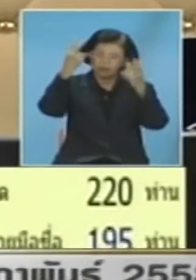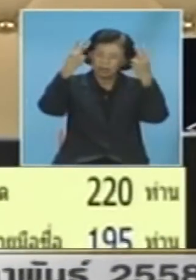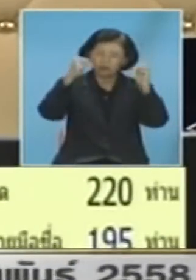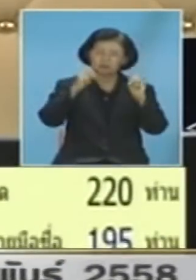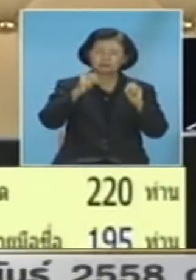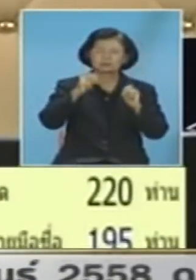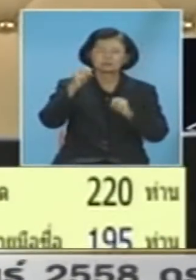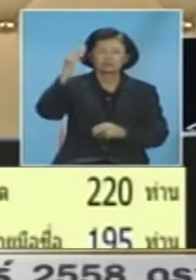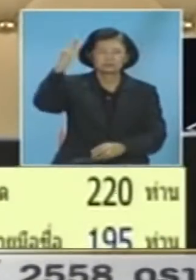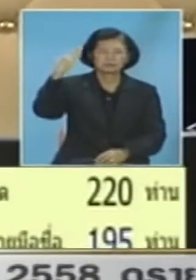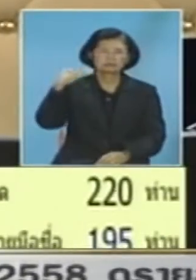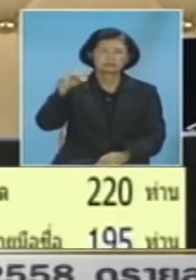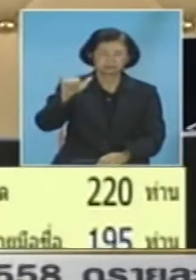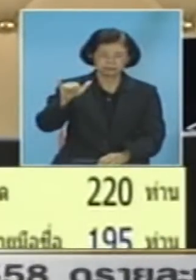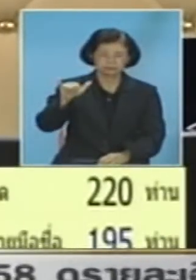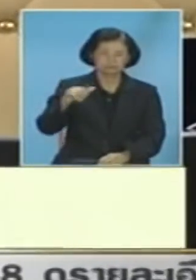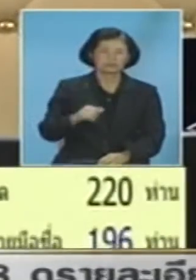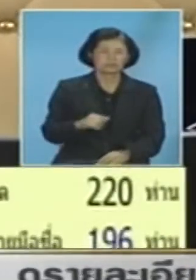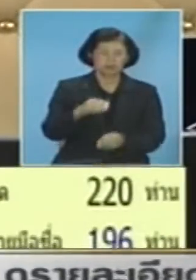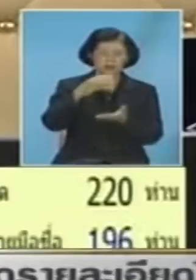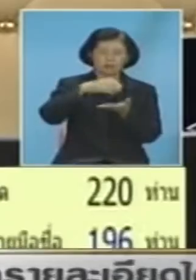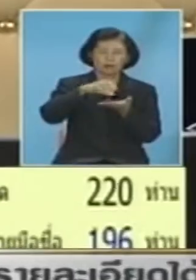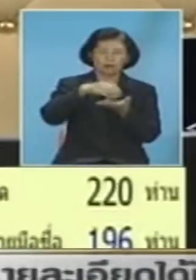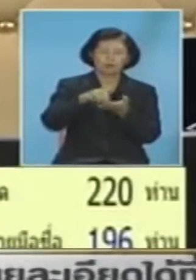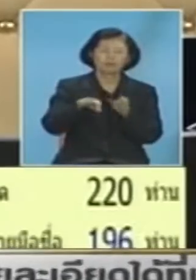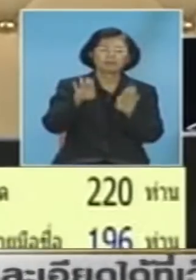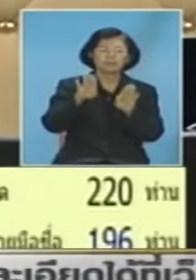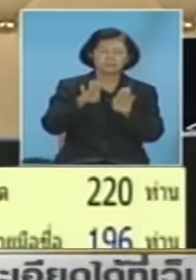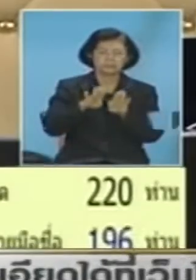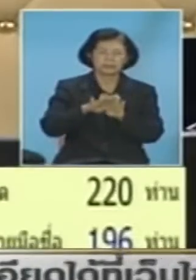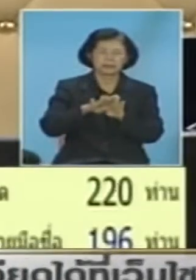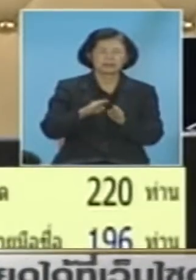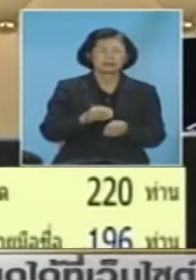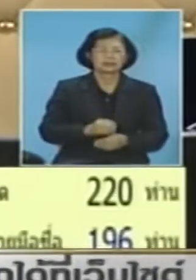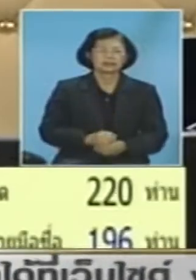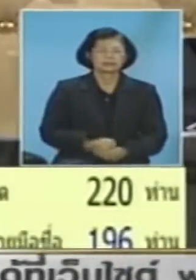งลักษณ์ชินวัตรนะครับแถลงการปิดสำนวนครับ